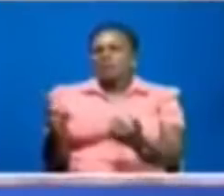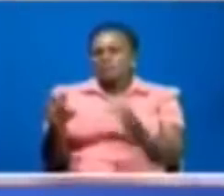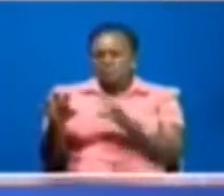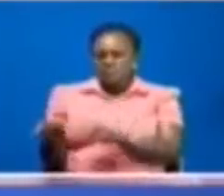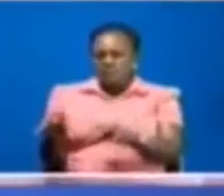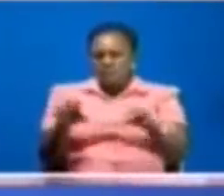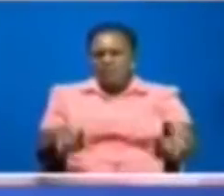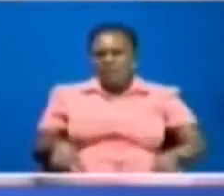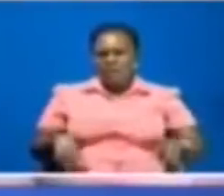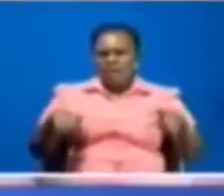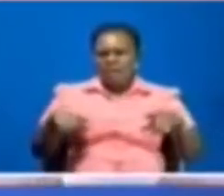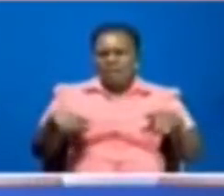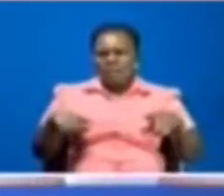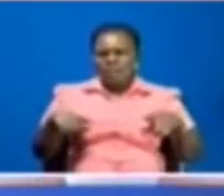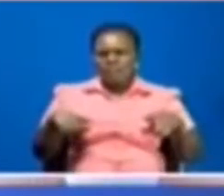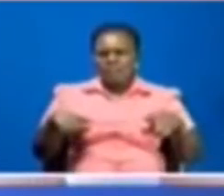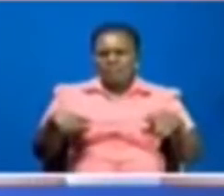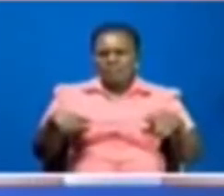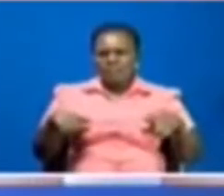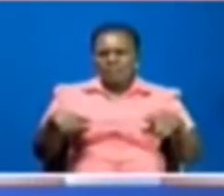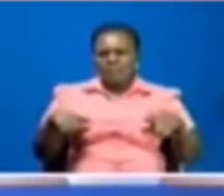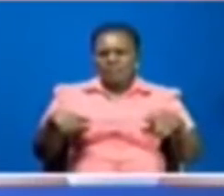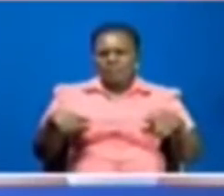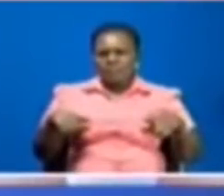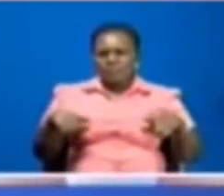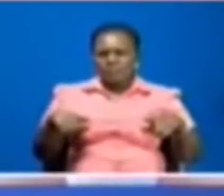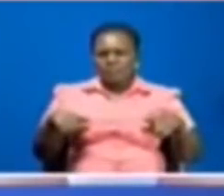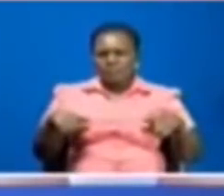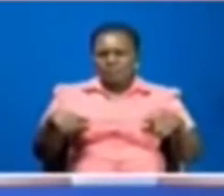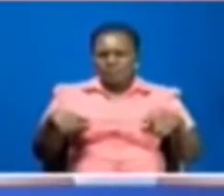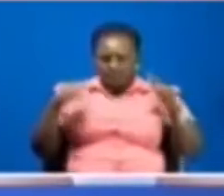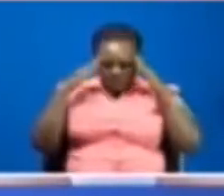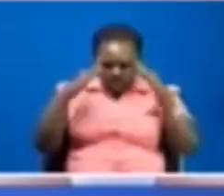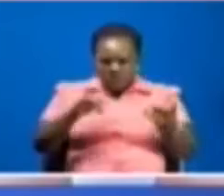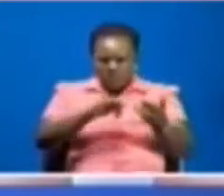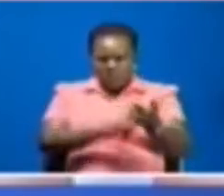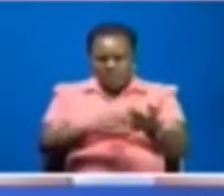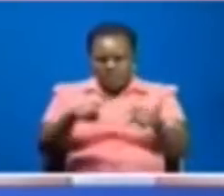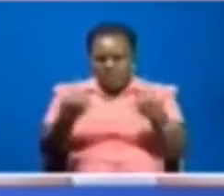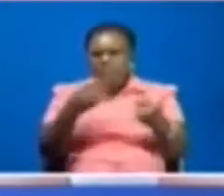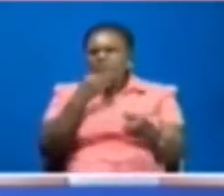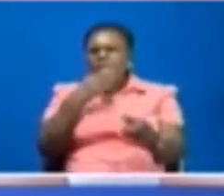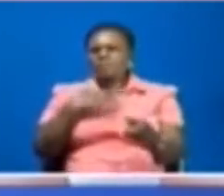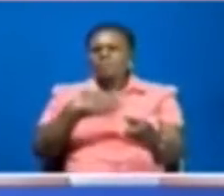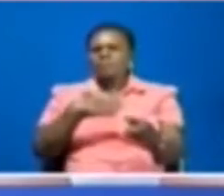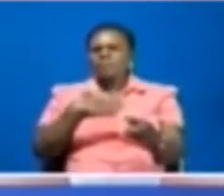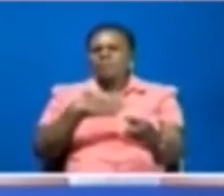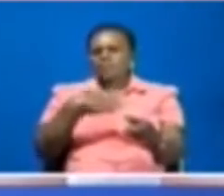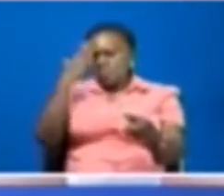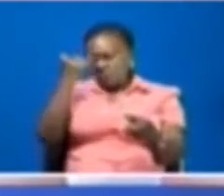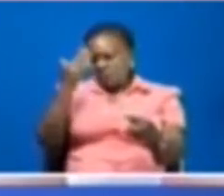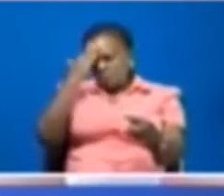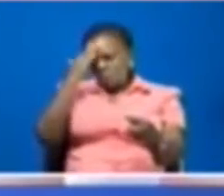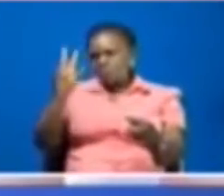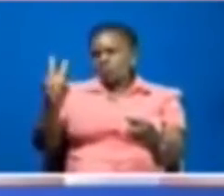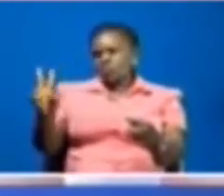which angekuku angeangaika. Hule mtu mwenye ako committed kwa marriage yake hata kama amekosana na babangu. That's why najua tuko